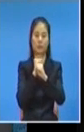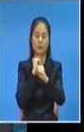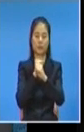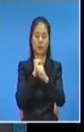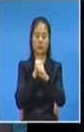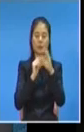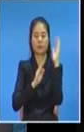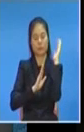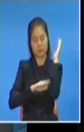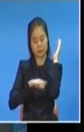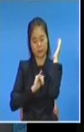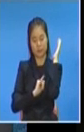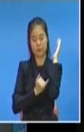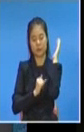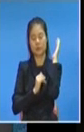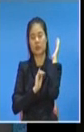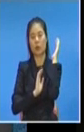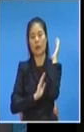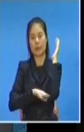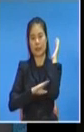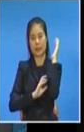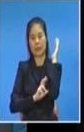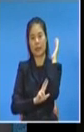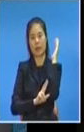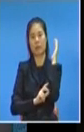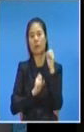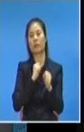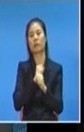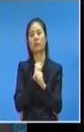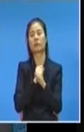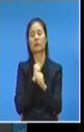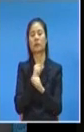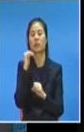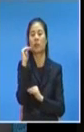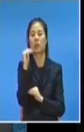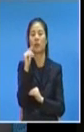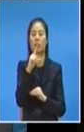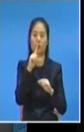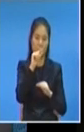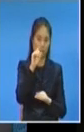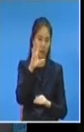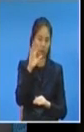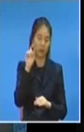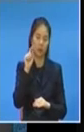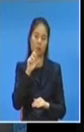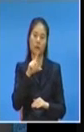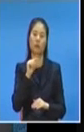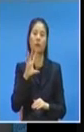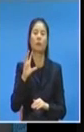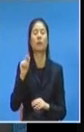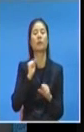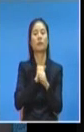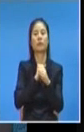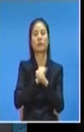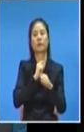ชายแดนภาคใต้ก็ผู้จัดการสชตก็กำหนดเลยมีอยู่50กว่าโรงพักก็กำหนดเลย25 25นะครับในนครบาลก็กำ